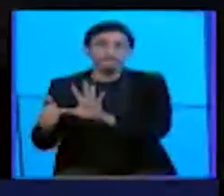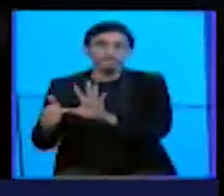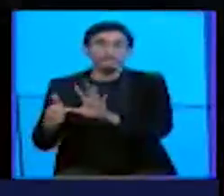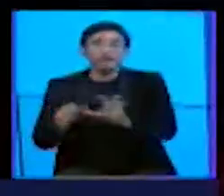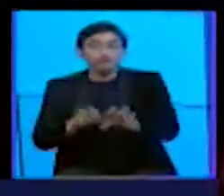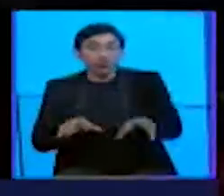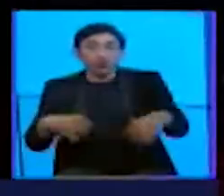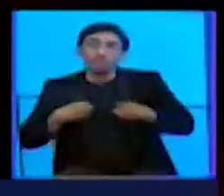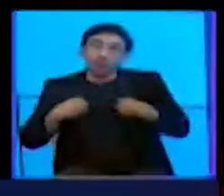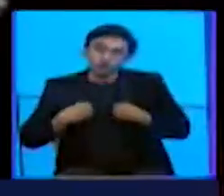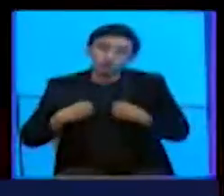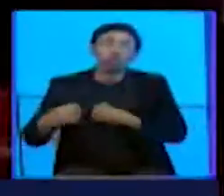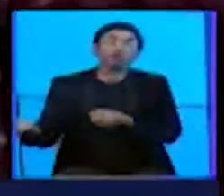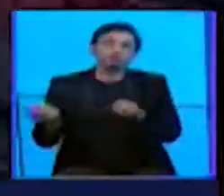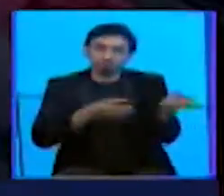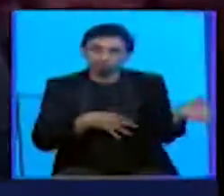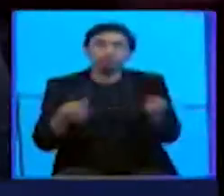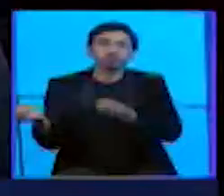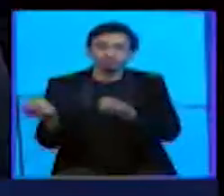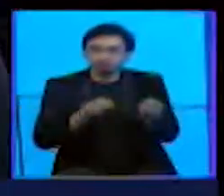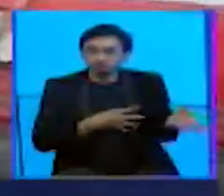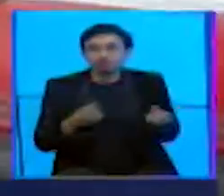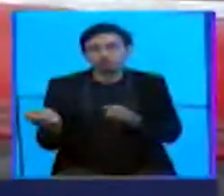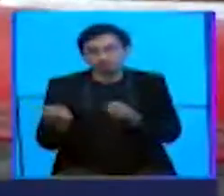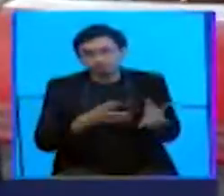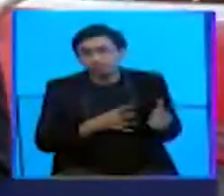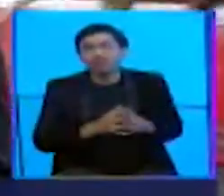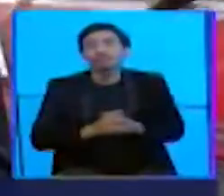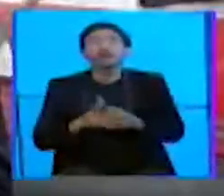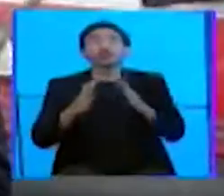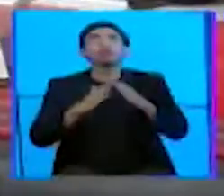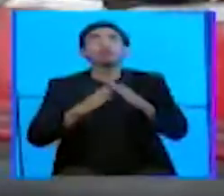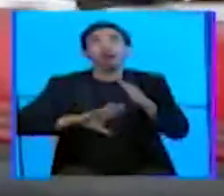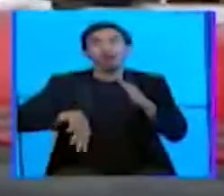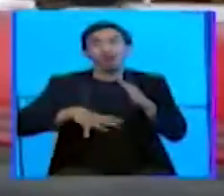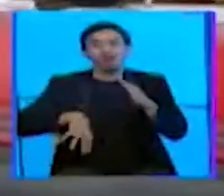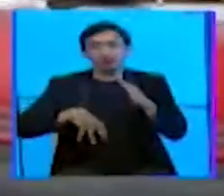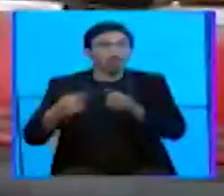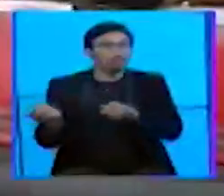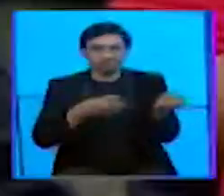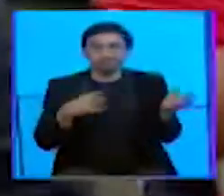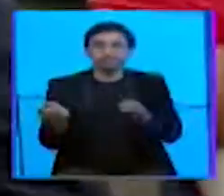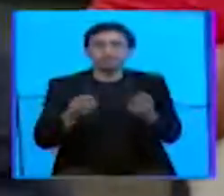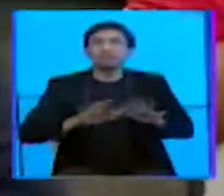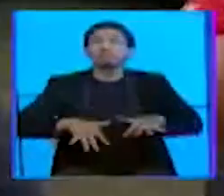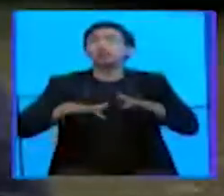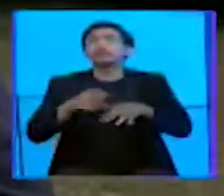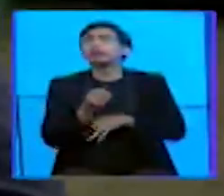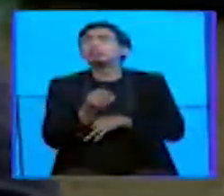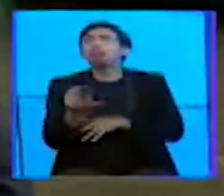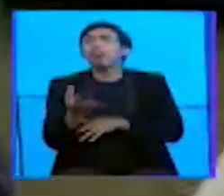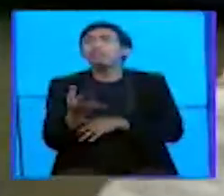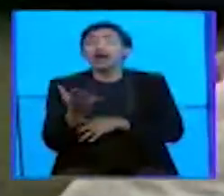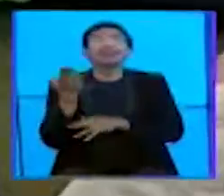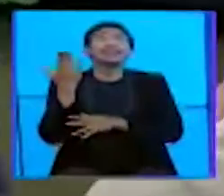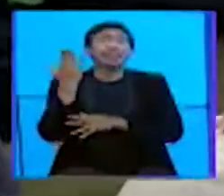doang sih, buat ngungsinya doang, mau ke rumah saudara juga. Banjir di dalam sudah sampai setinggi apa Bu? Tadinya di